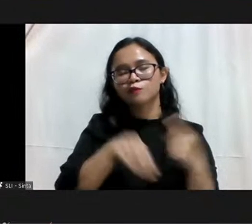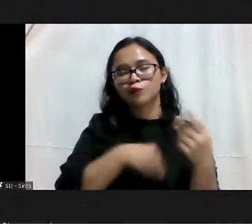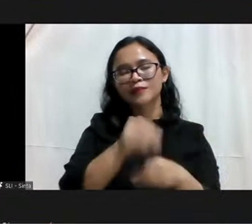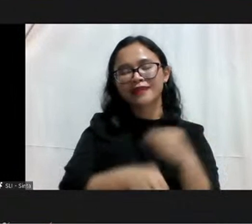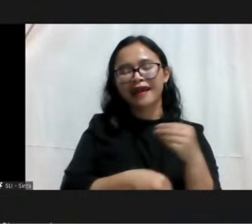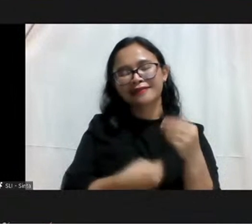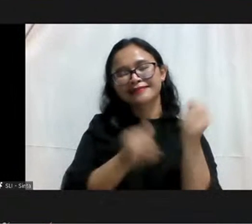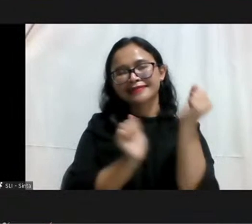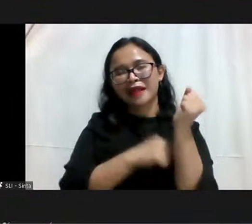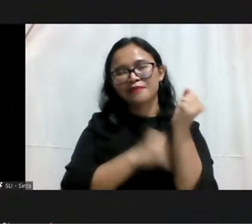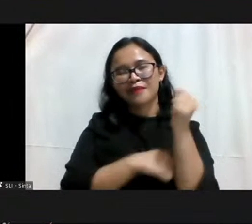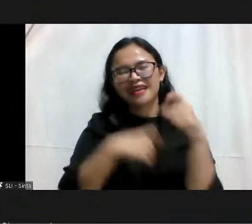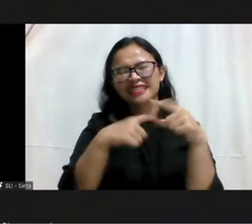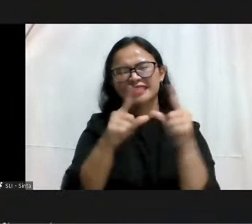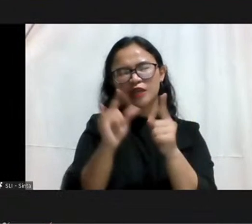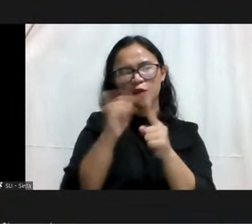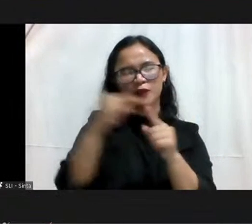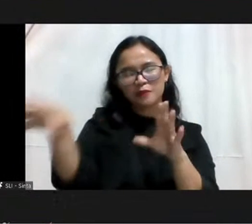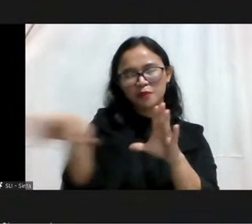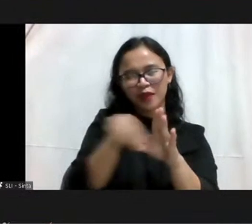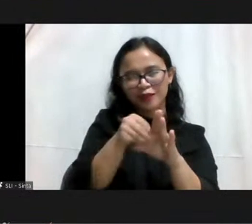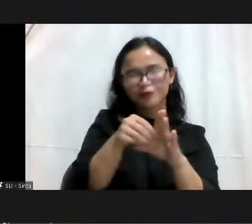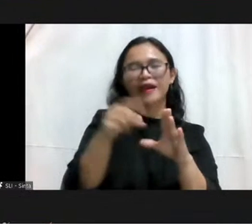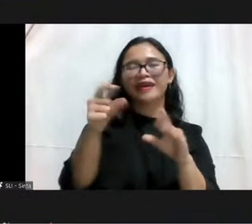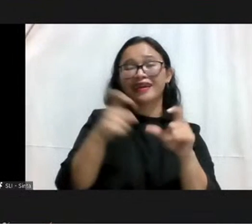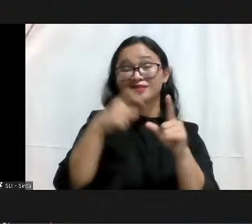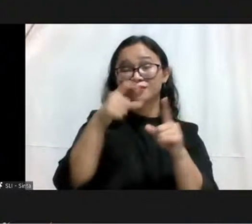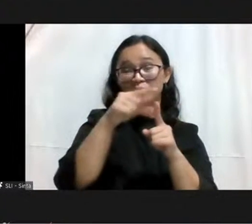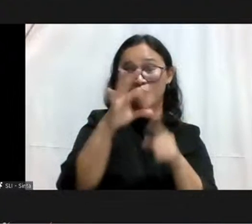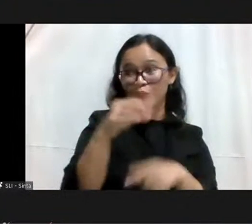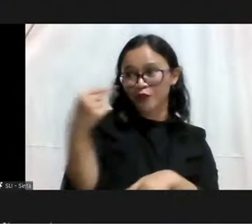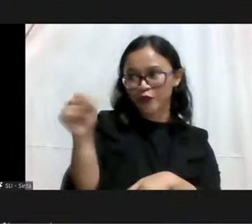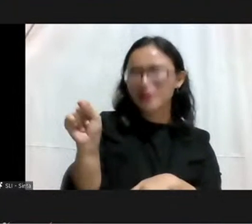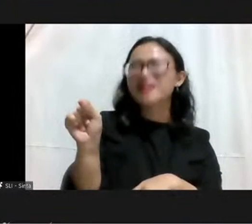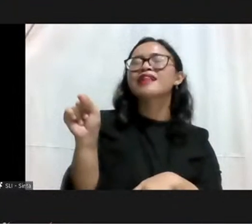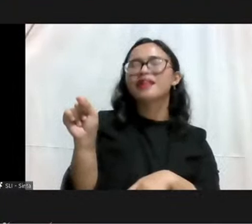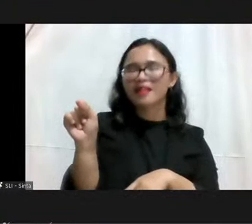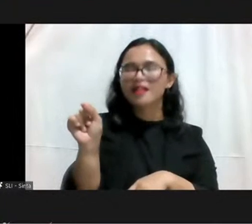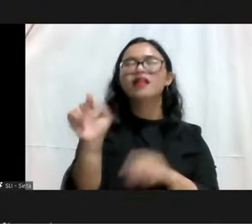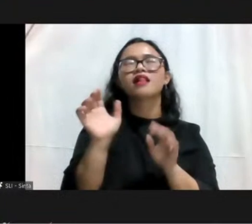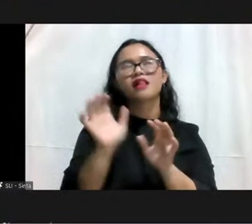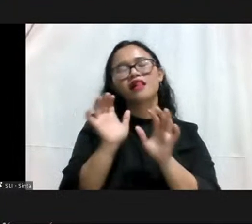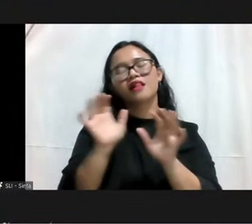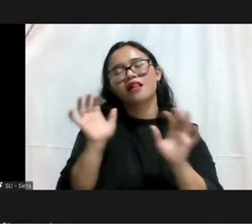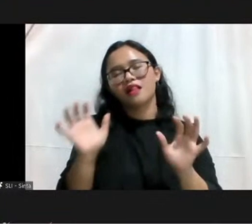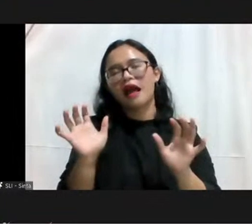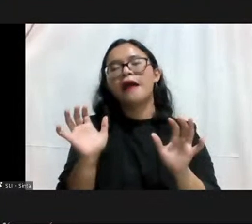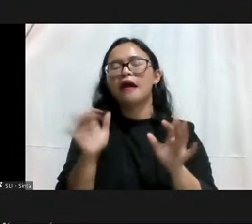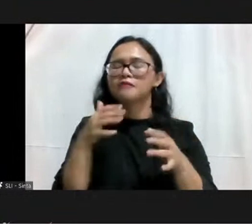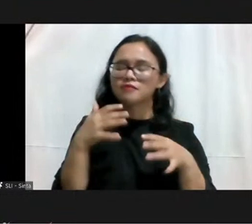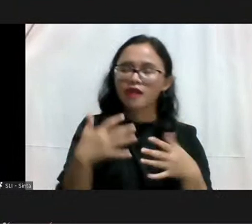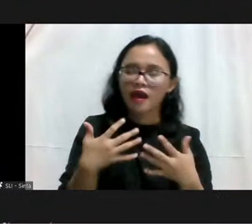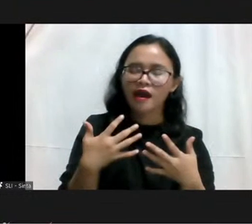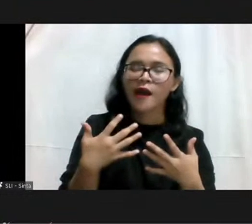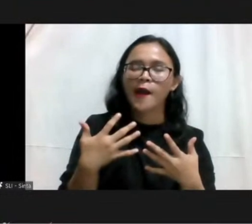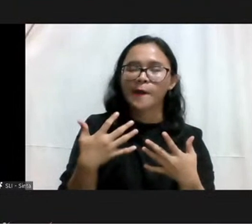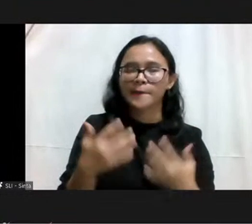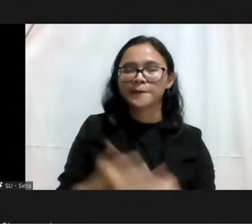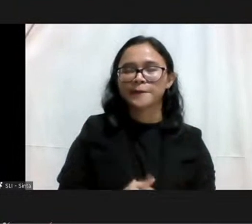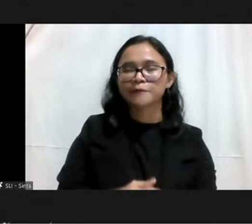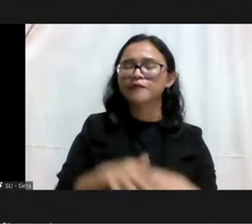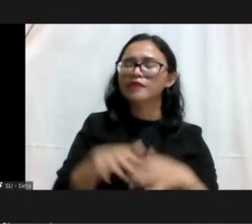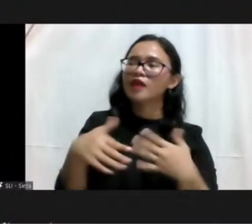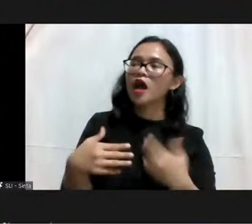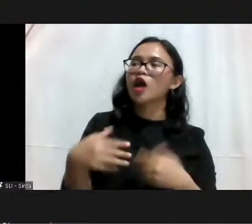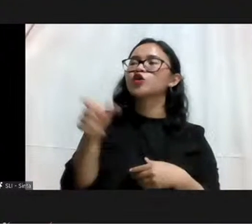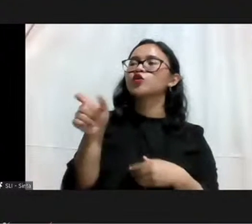yang merupakan anggota dari rspo menurut anda eh UNP